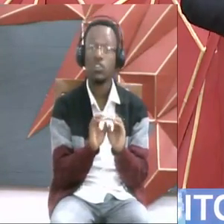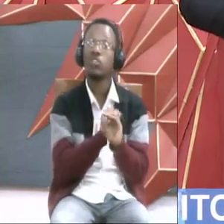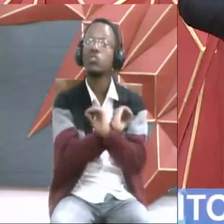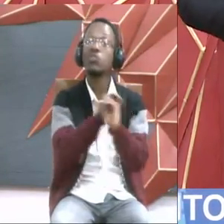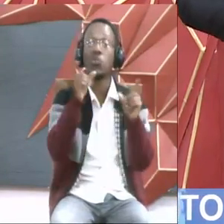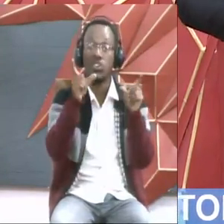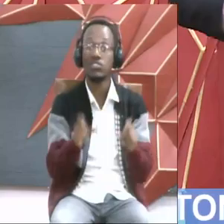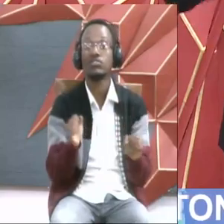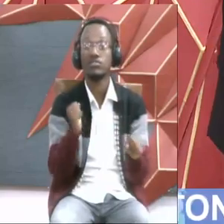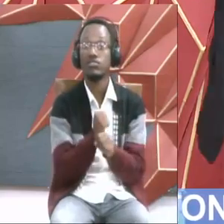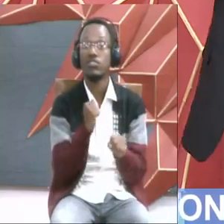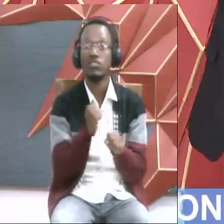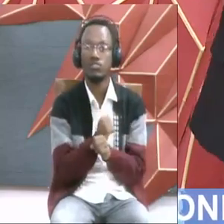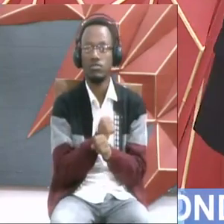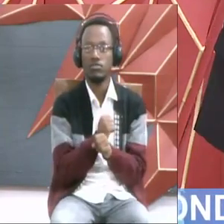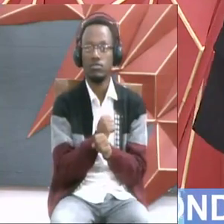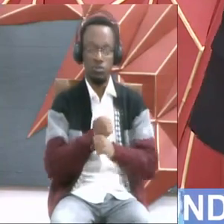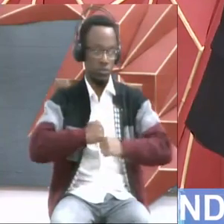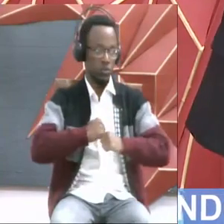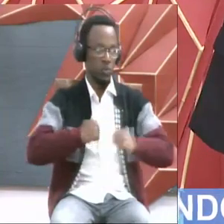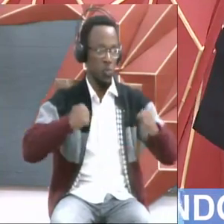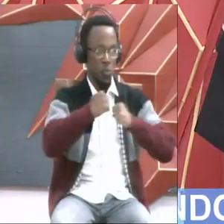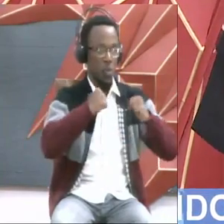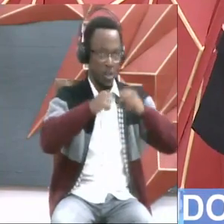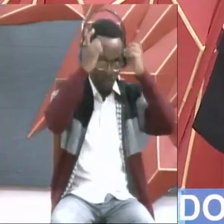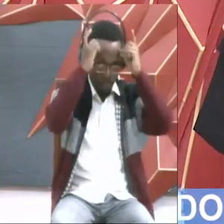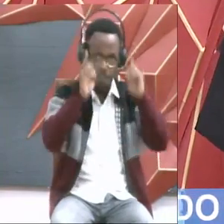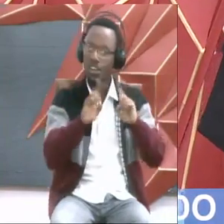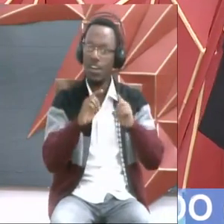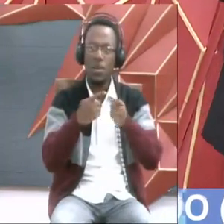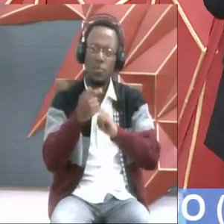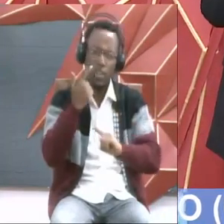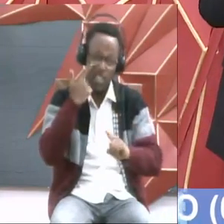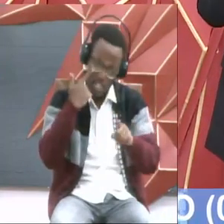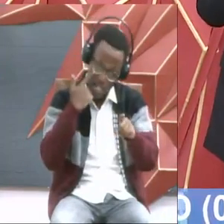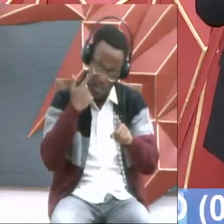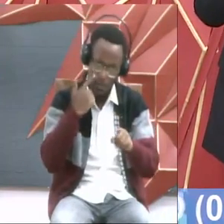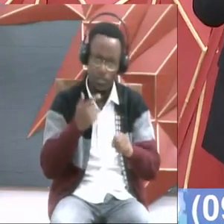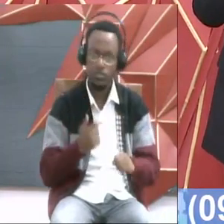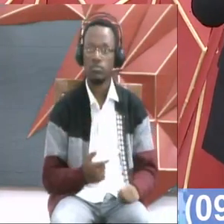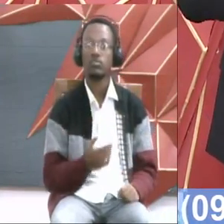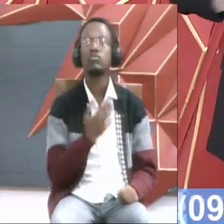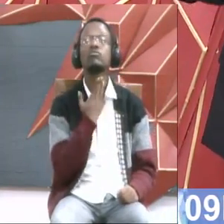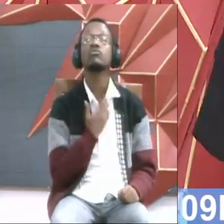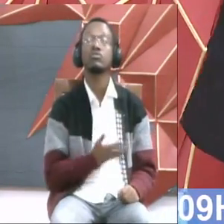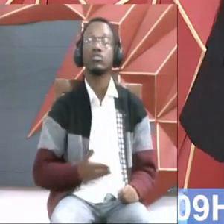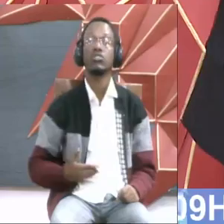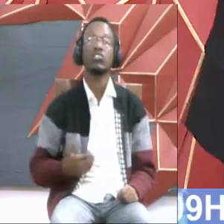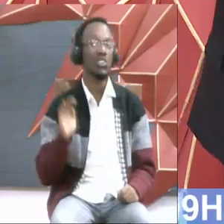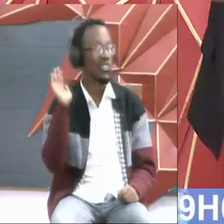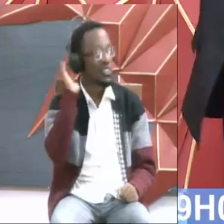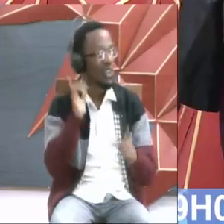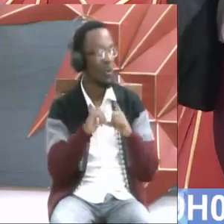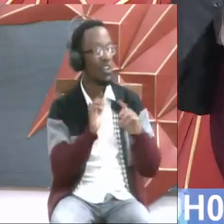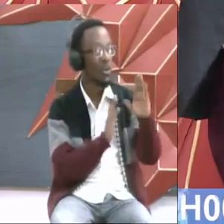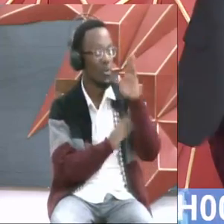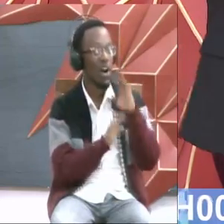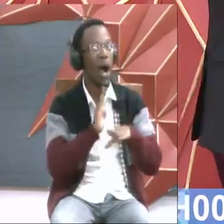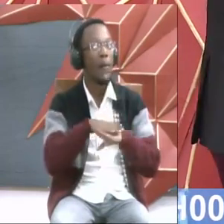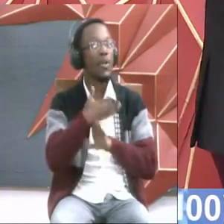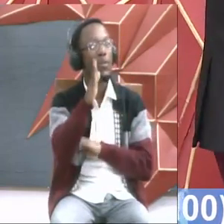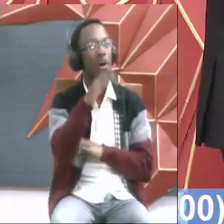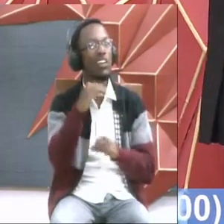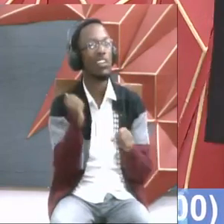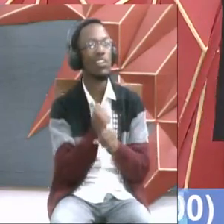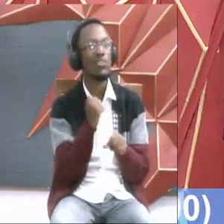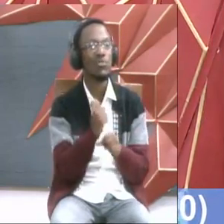ntawabishobora. Gusa icyo Imana ireba ni inzara n'inyota iri muri wowe, hanyuma yo ikirwanirira.